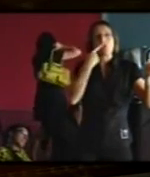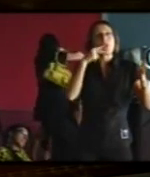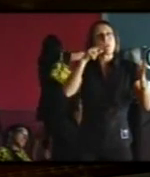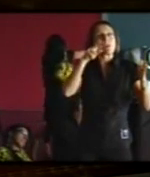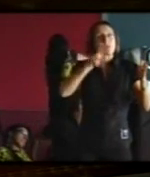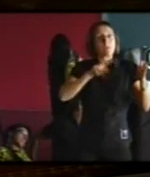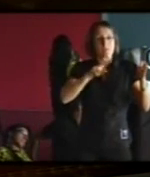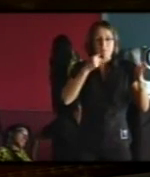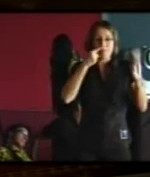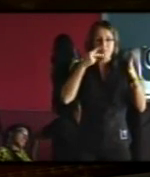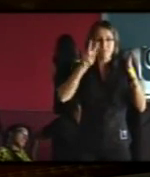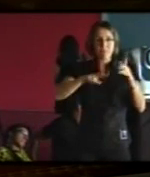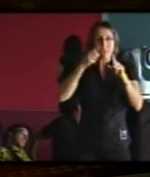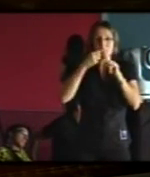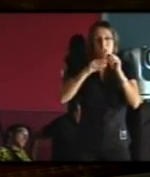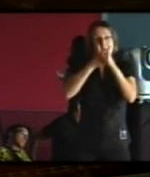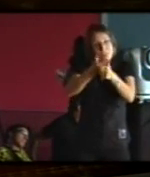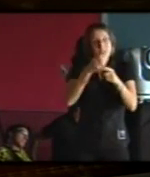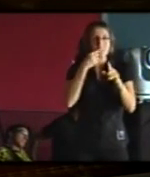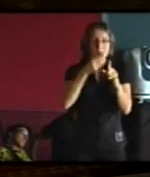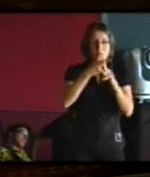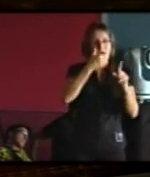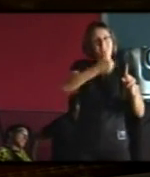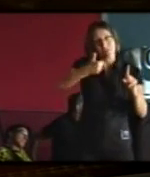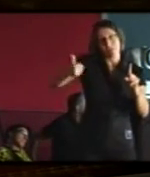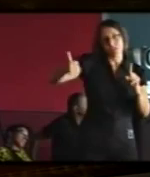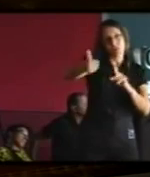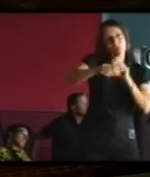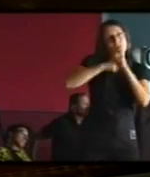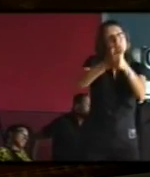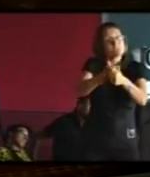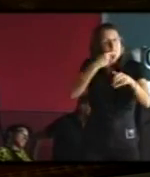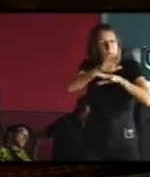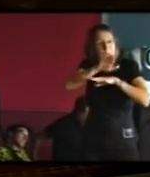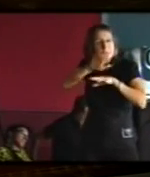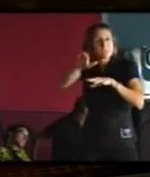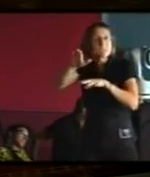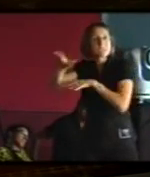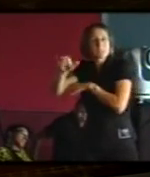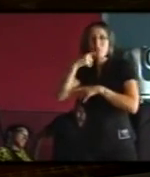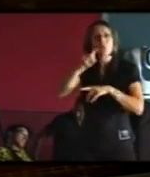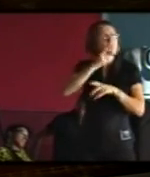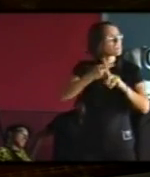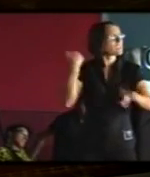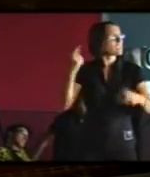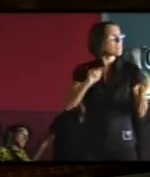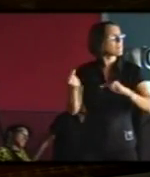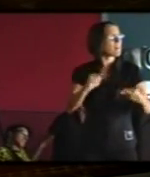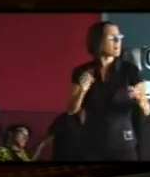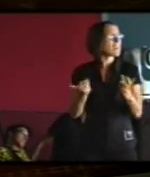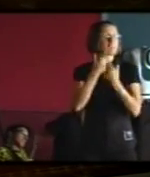suite d'histoires individuelles aussi, tout ça. Hein. C'est que ce qu'on disait sur la copropriété, ce que le débat précédent disait sur la